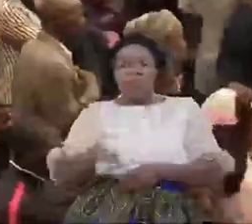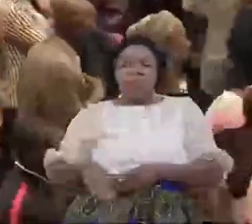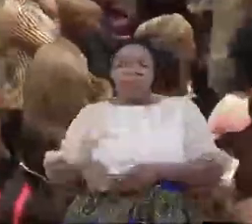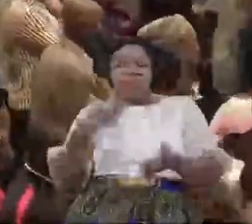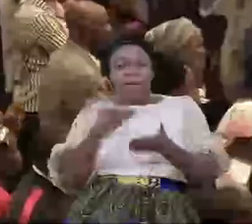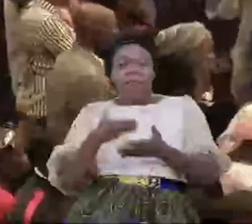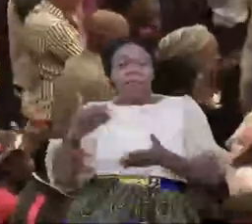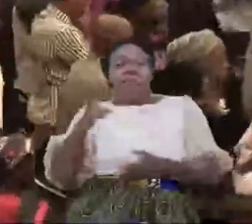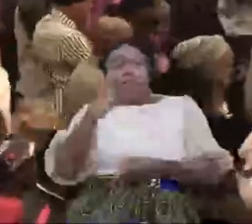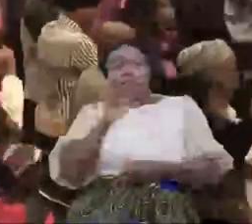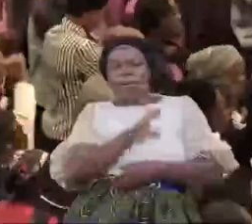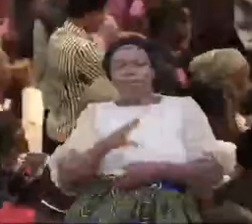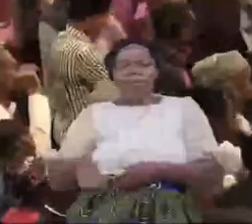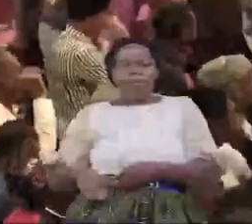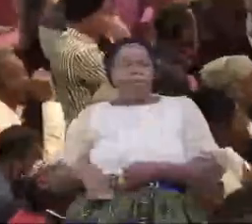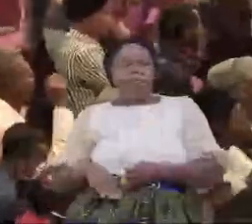Acquise par Christ.